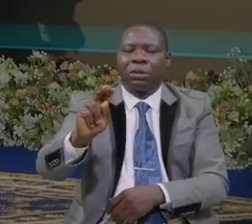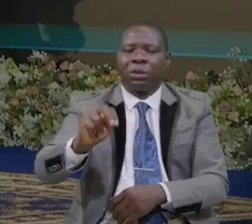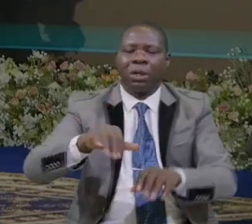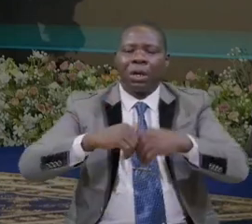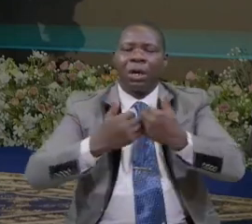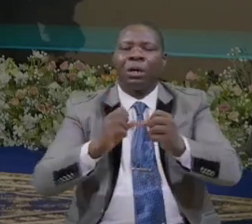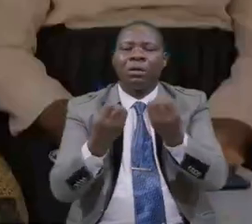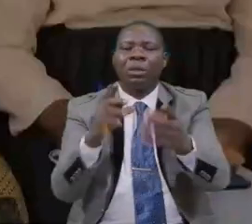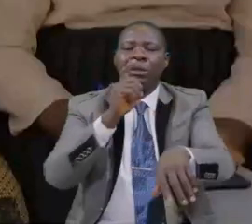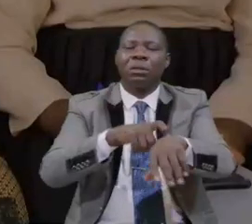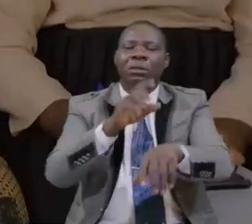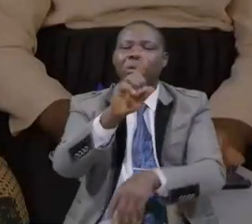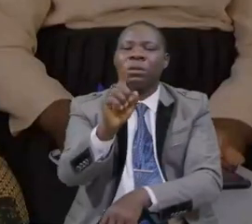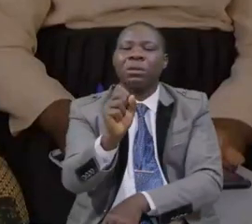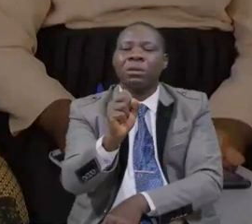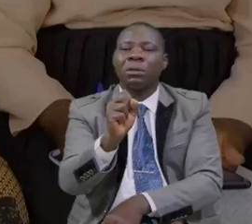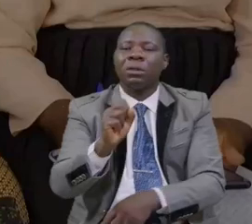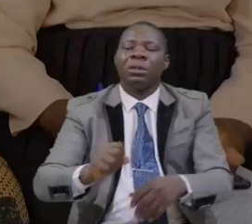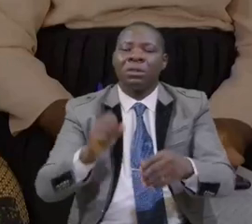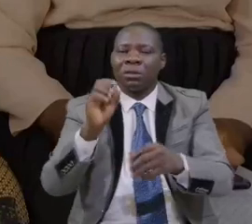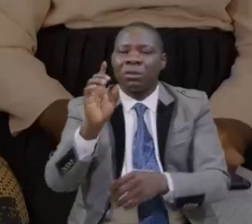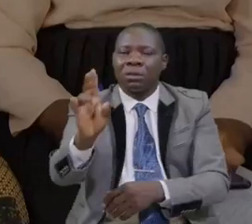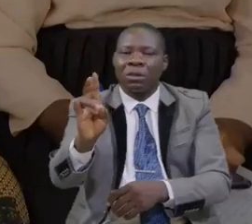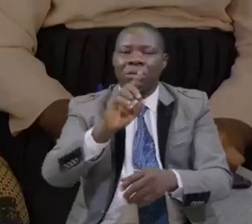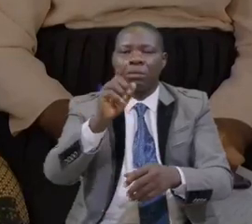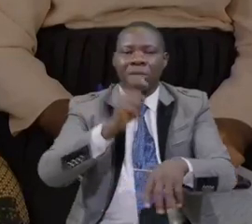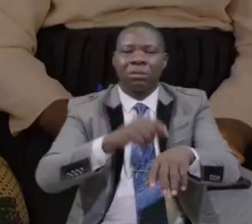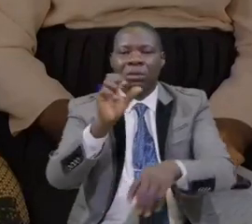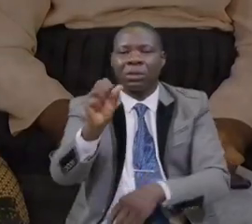fois? 7 fois.